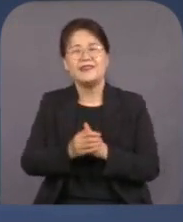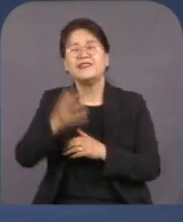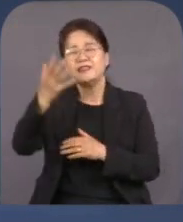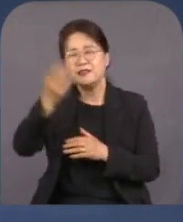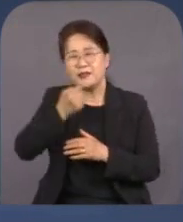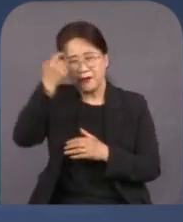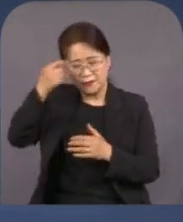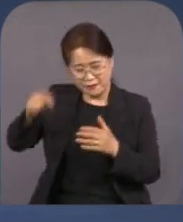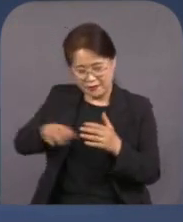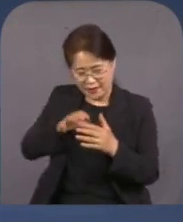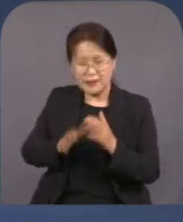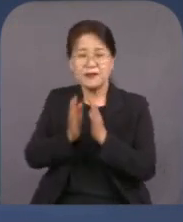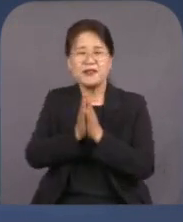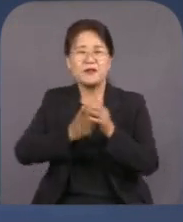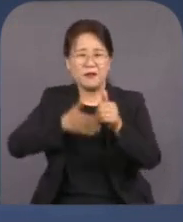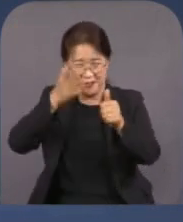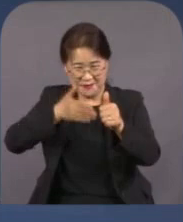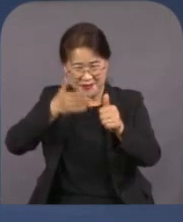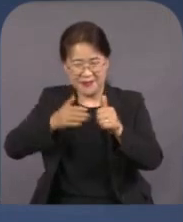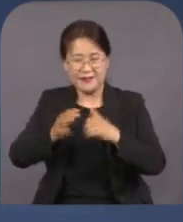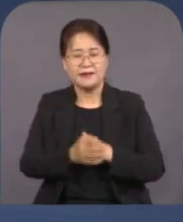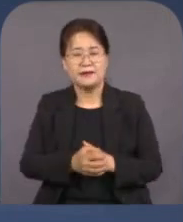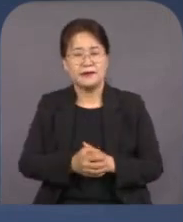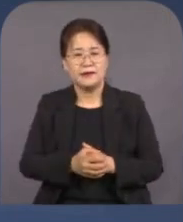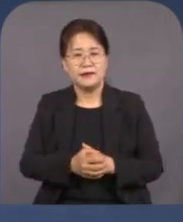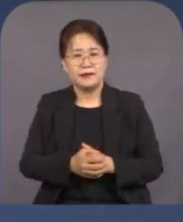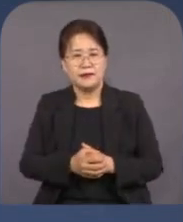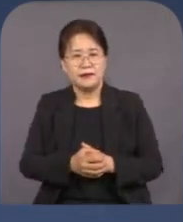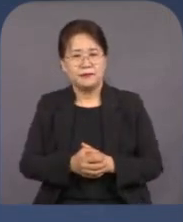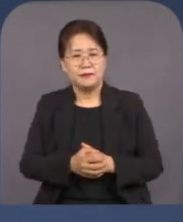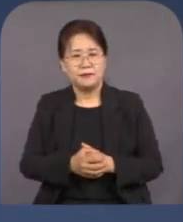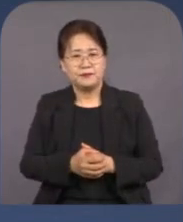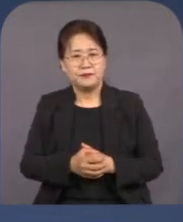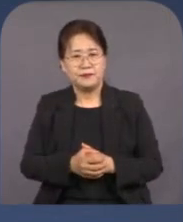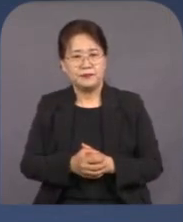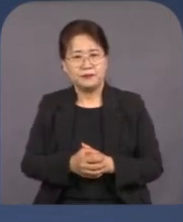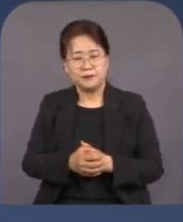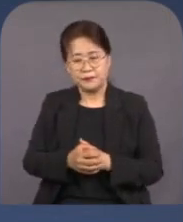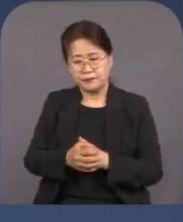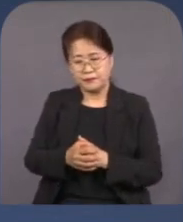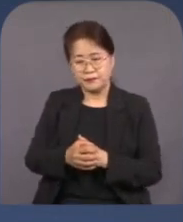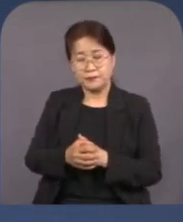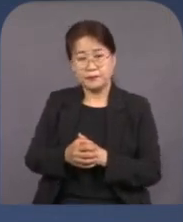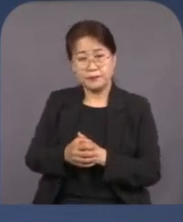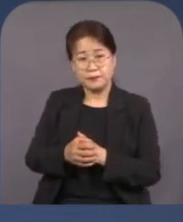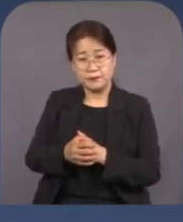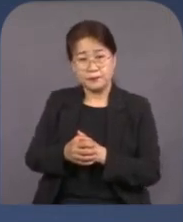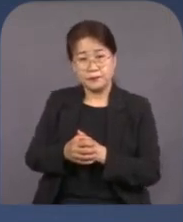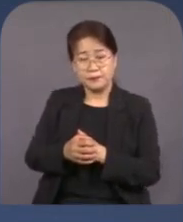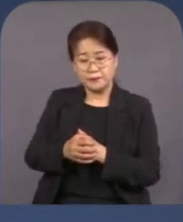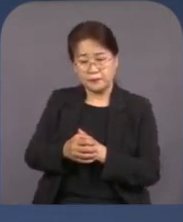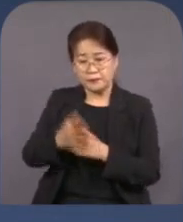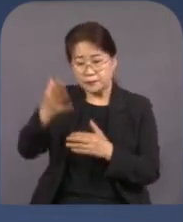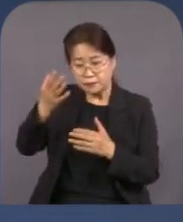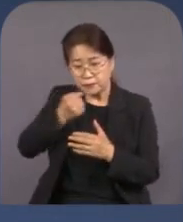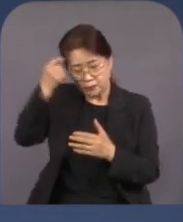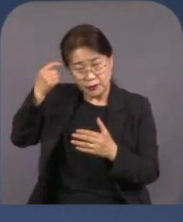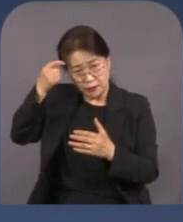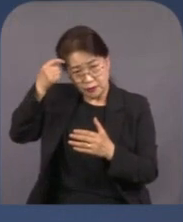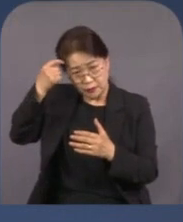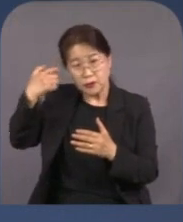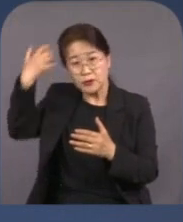안에서 기도하라 그러면 성령 안에서 기도한다라고 하는 말의 의미는